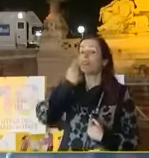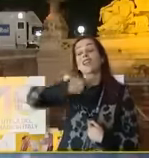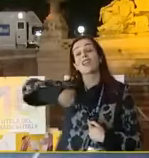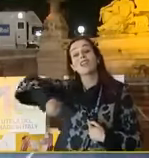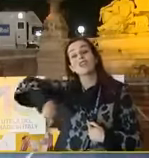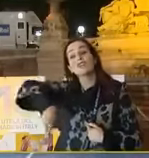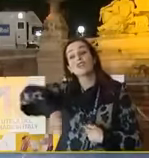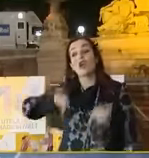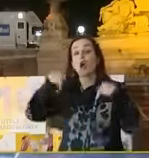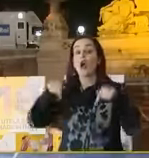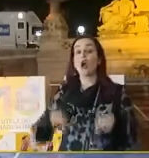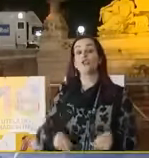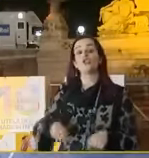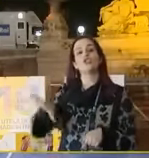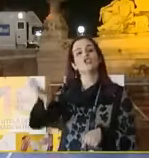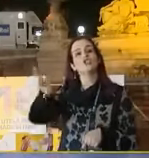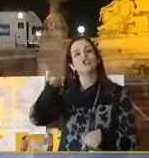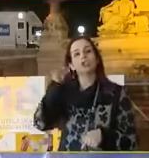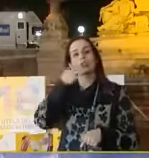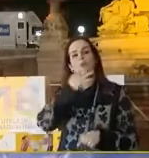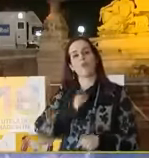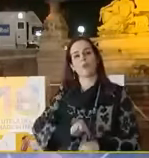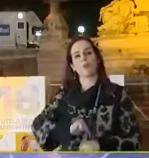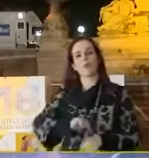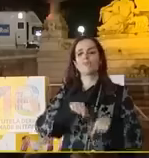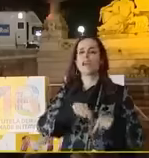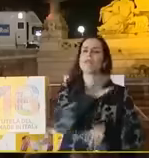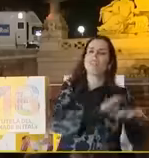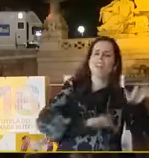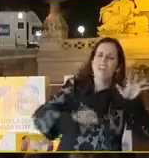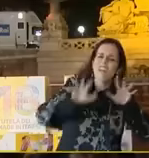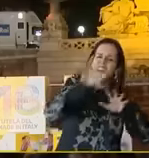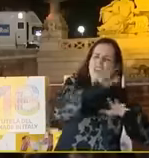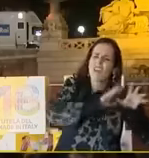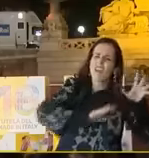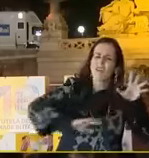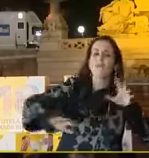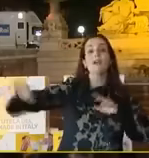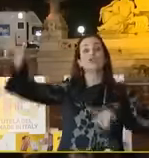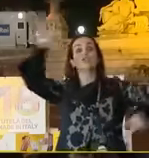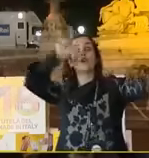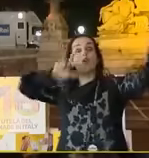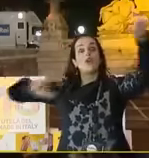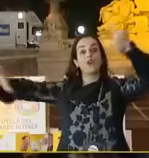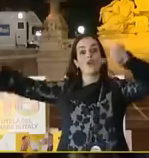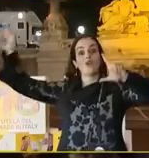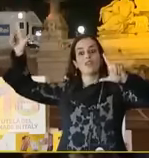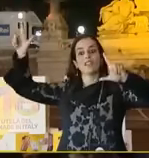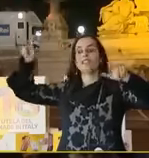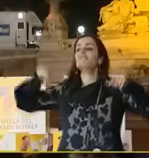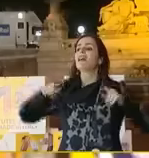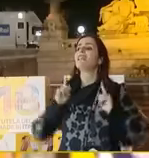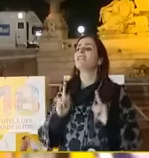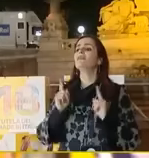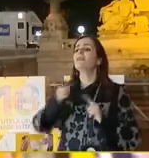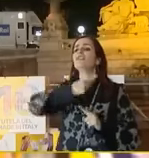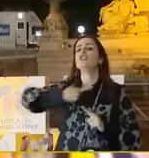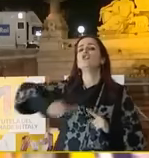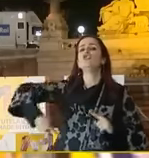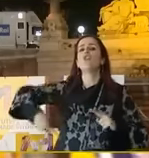scelta oggi, se la nebbia o il sole, e dipenderà da quanto vogliamo alti.